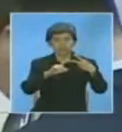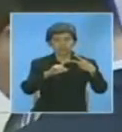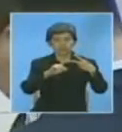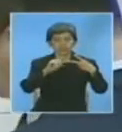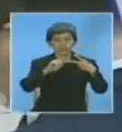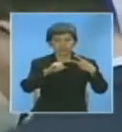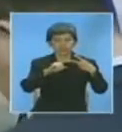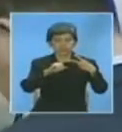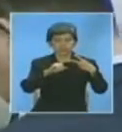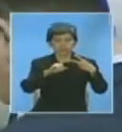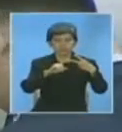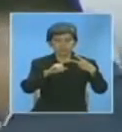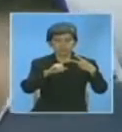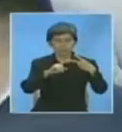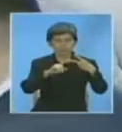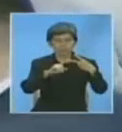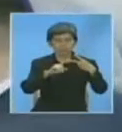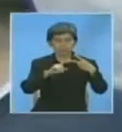สุรชัย